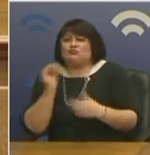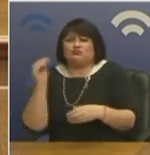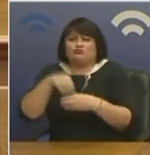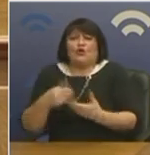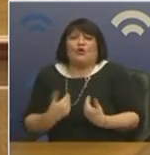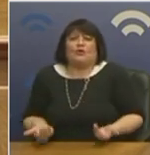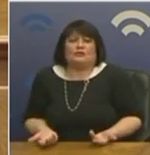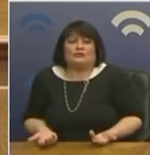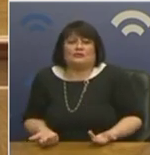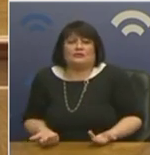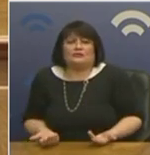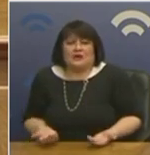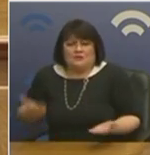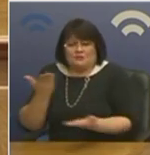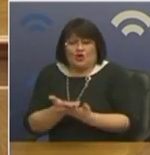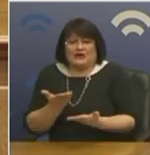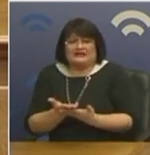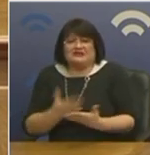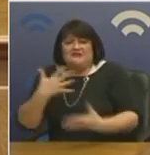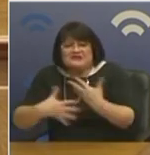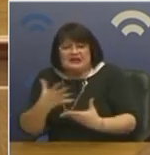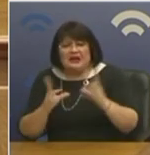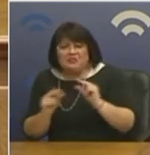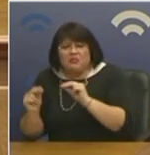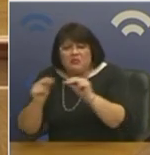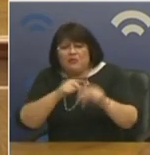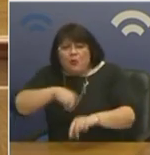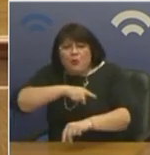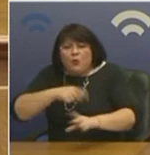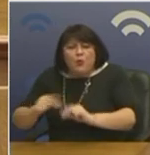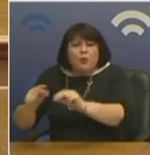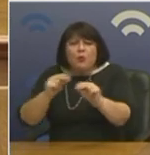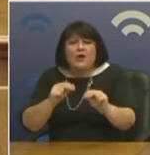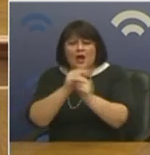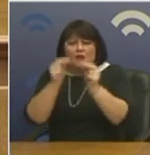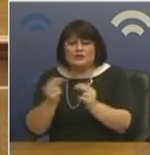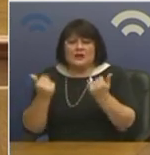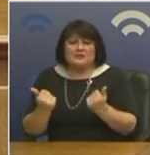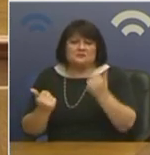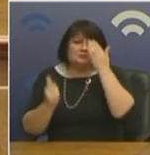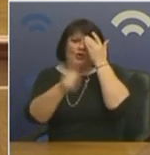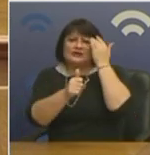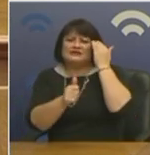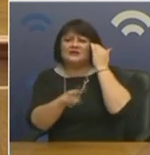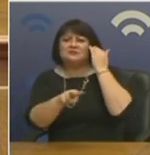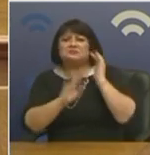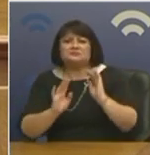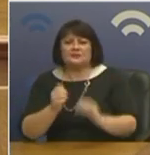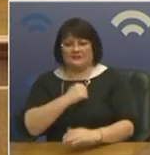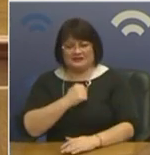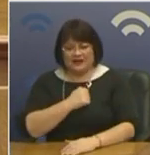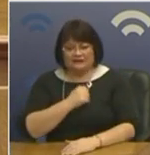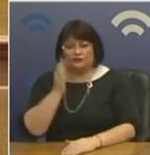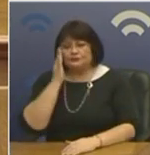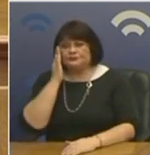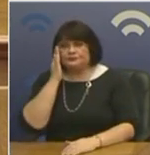λόγος, λοιπόν, τόσος δώρος, τόση φασαρία για το τίποτα. Και βέβαια, αυτό που θεωρώ και